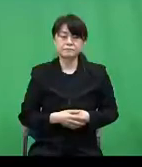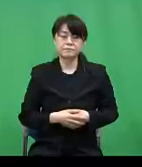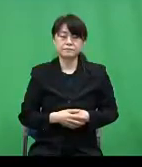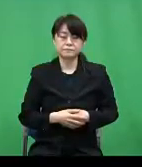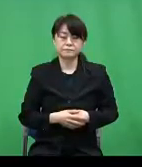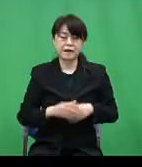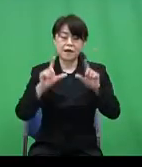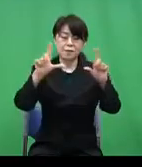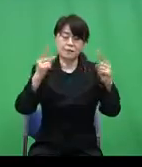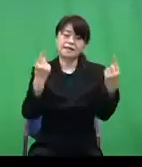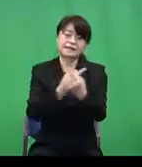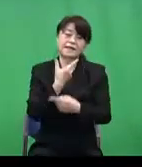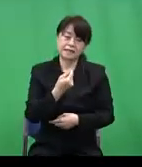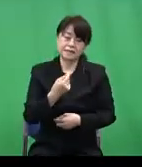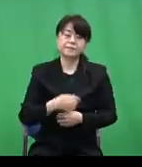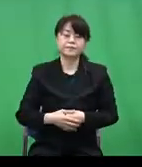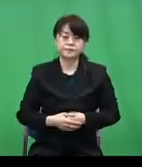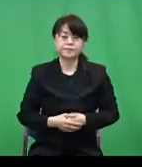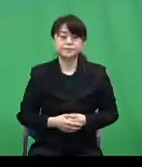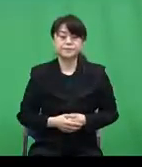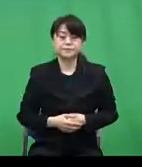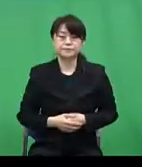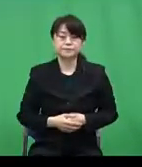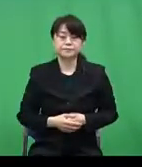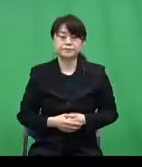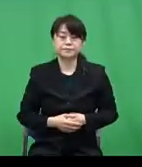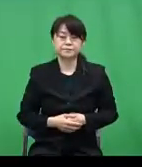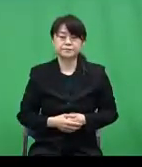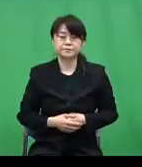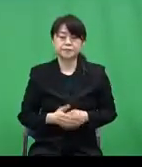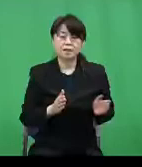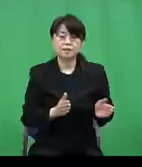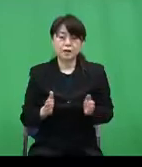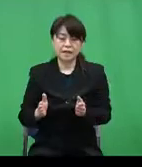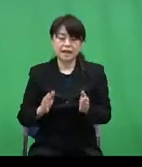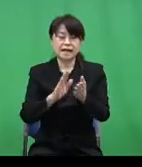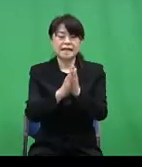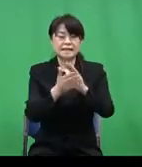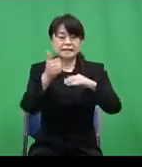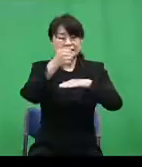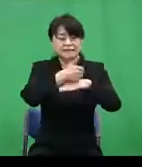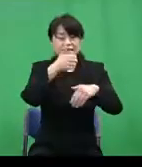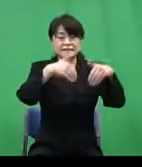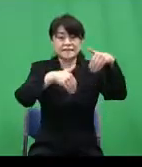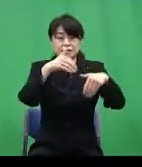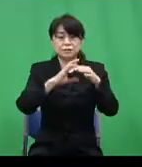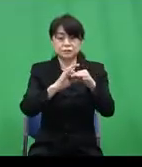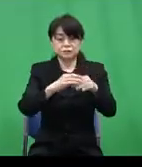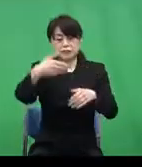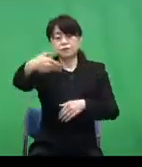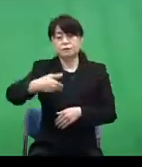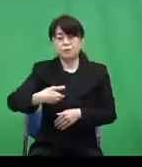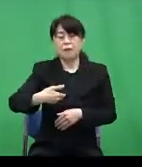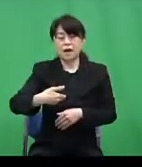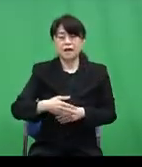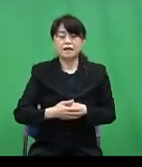で、お答えにさせていただきます。それから、まあ、知事選挙についてのご質問ですけ